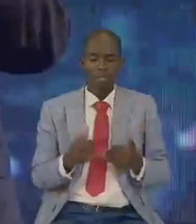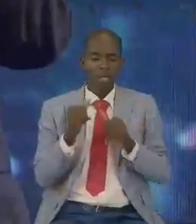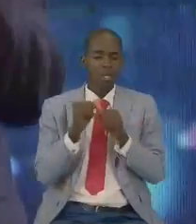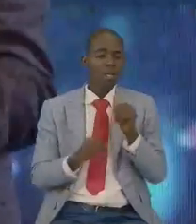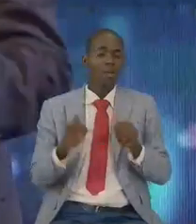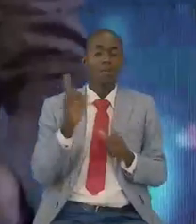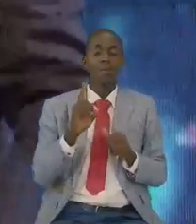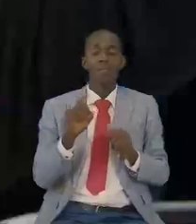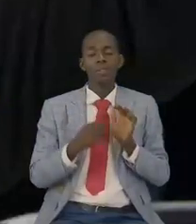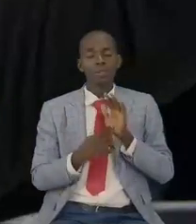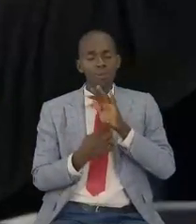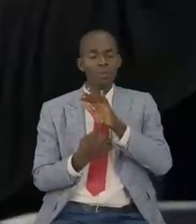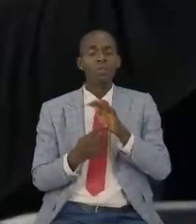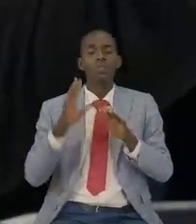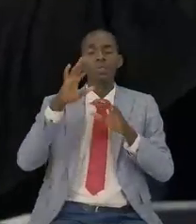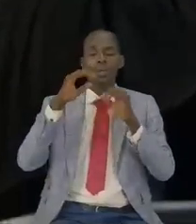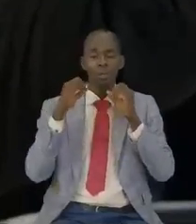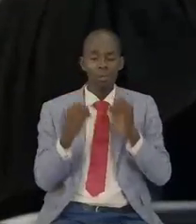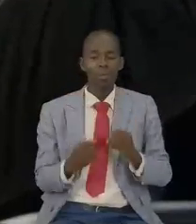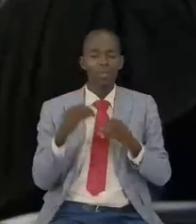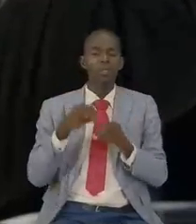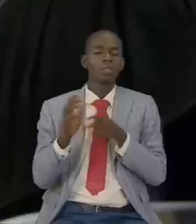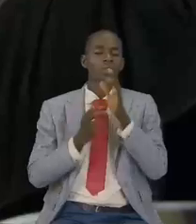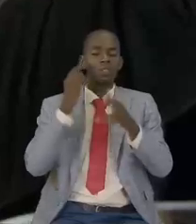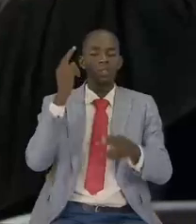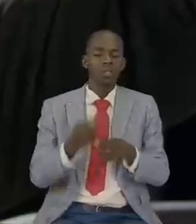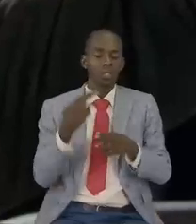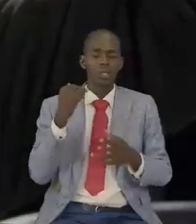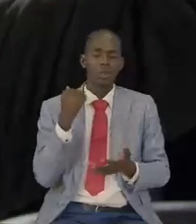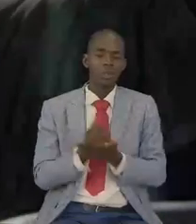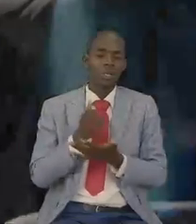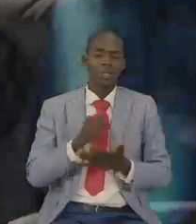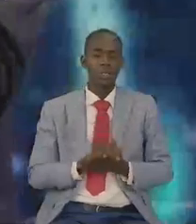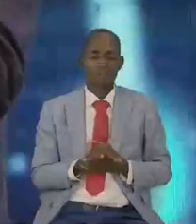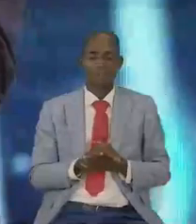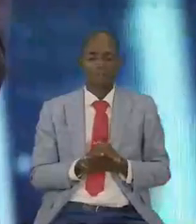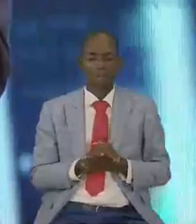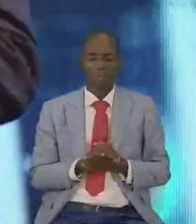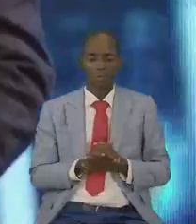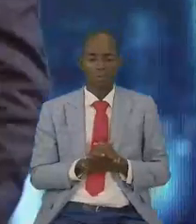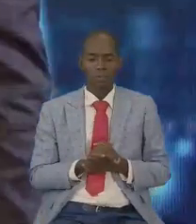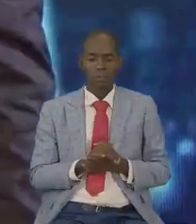partout, manifeste ta puissance au nom de Jésus.